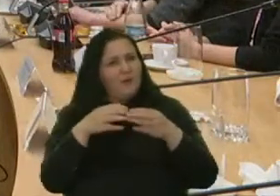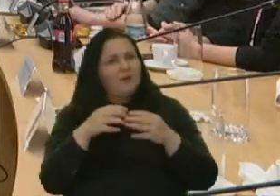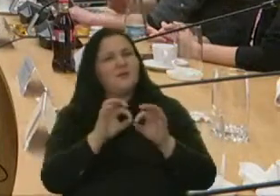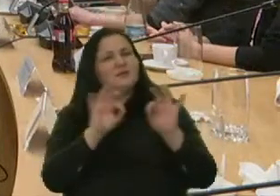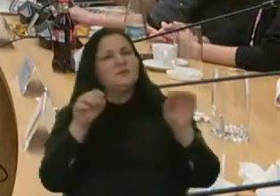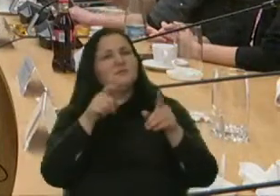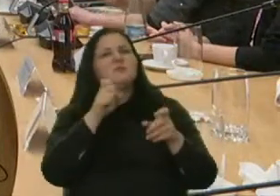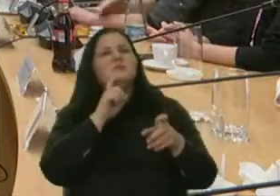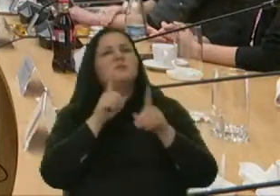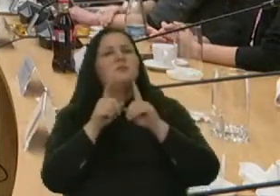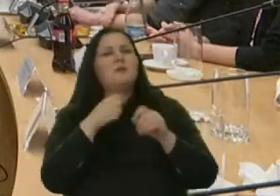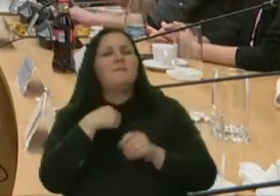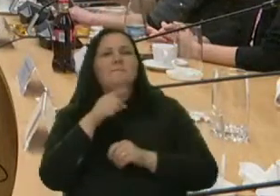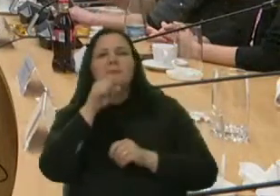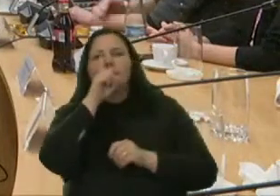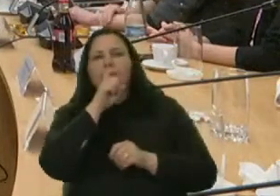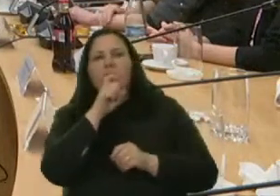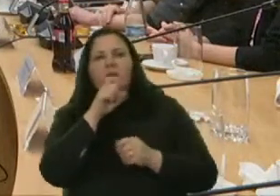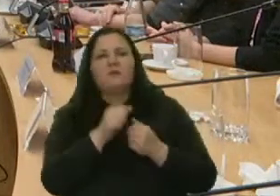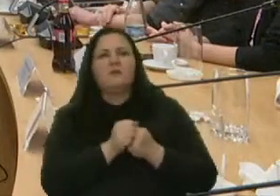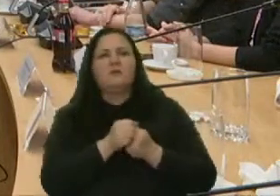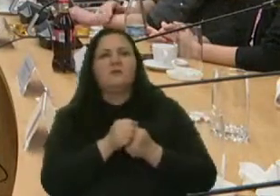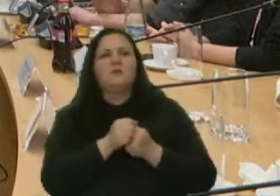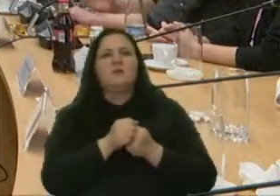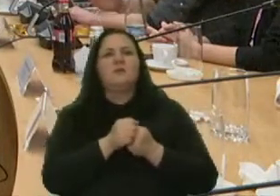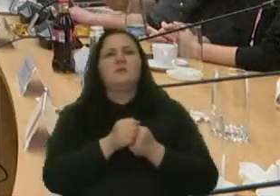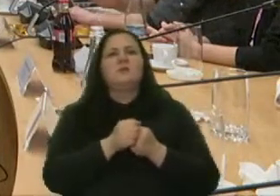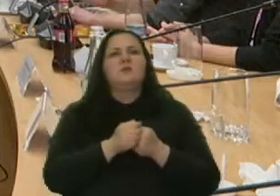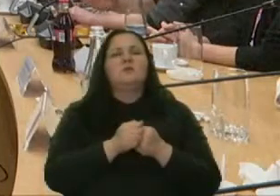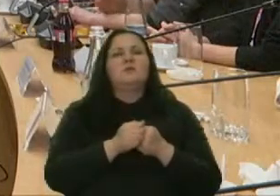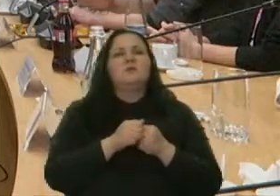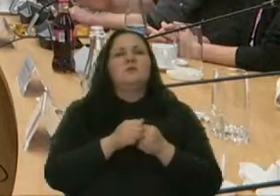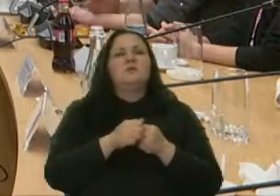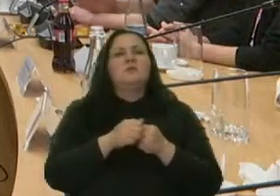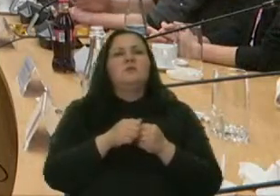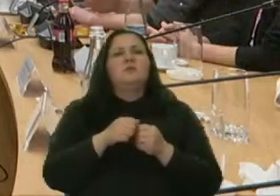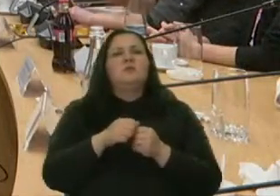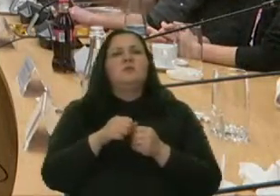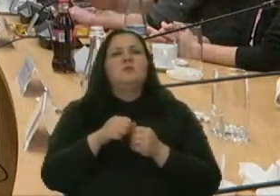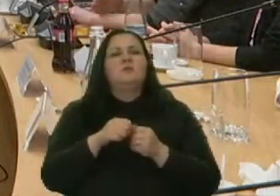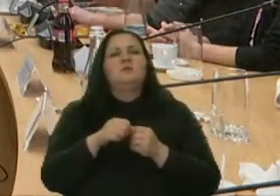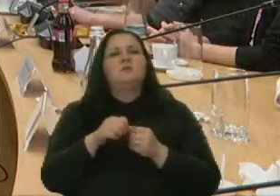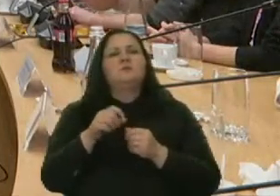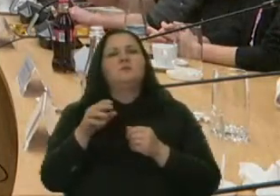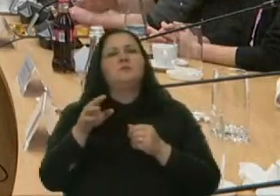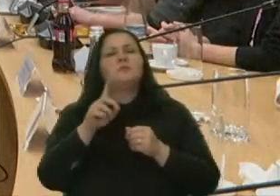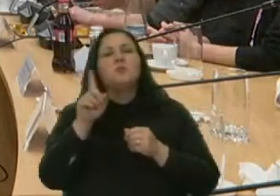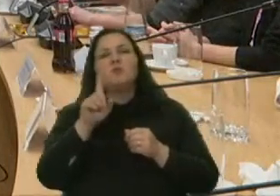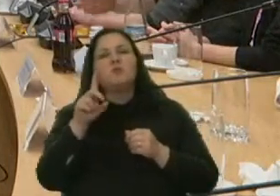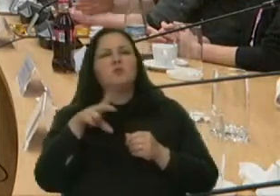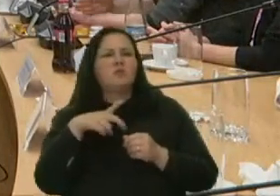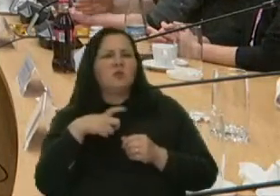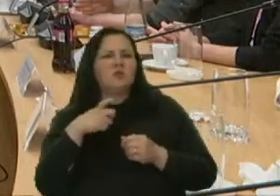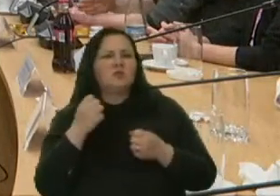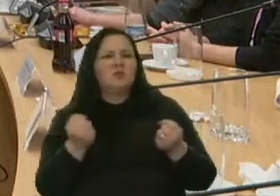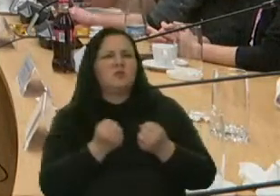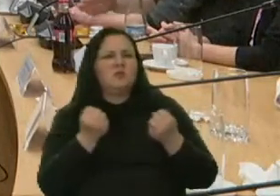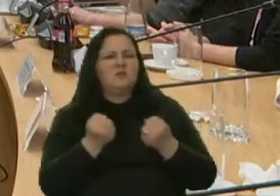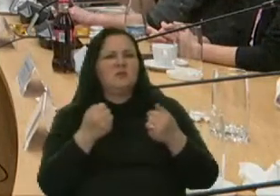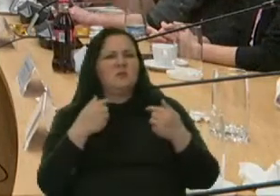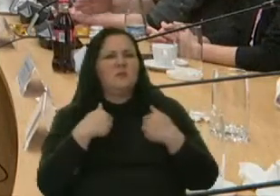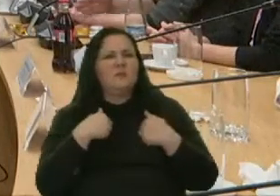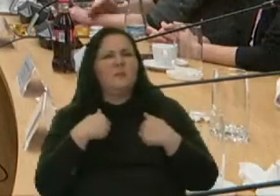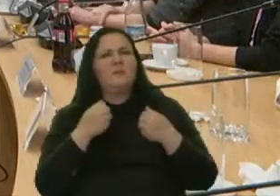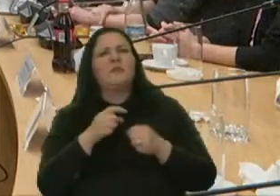despre asta am discutat Îmi pare rău că nu au ajuns discuțiile mai departe la dumneavoastră dar din nou Nu este treaba noastră să